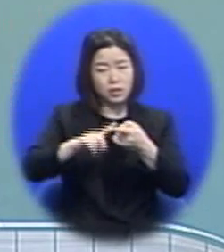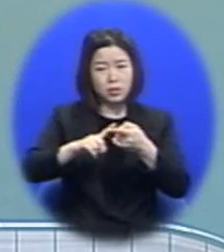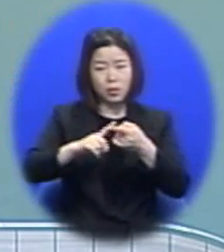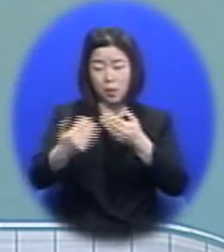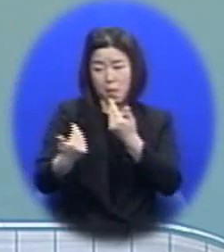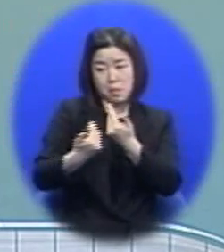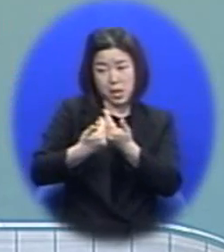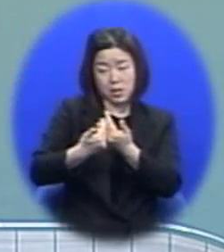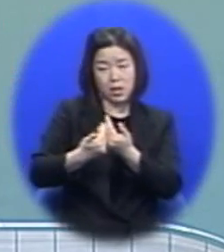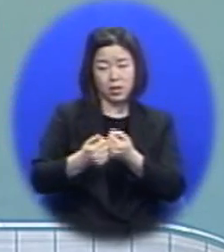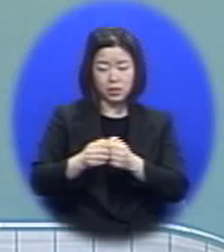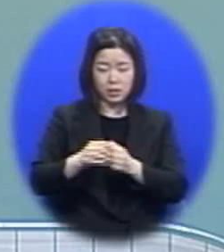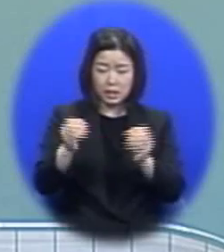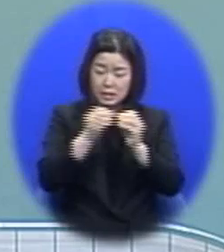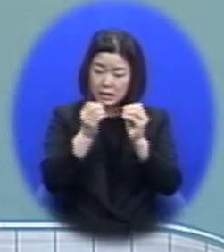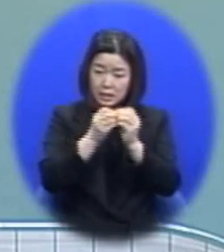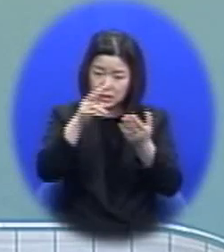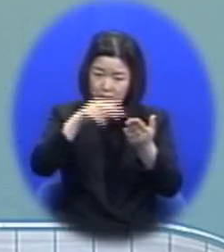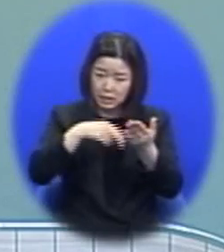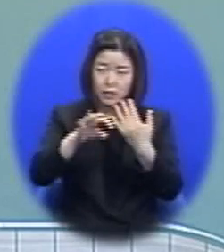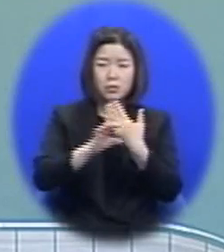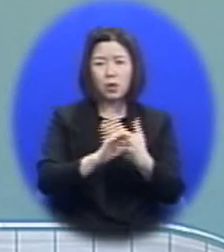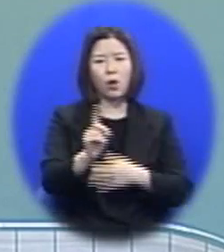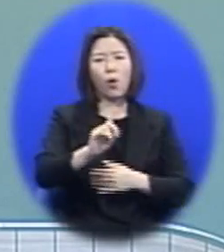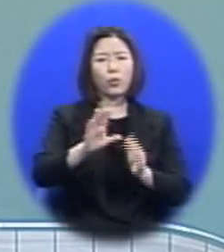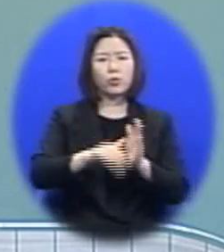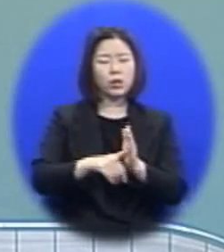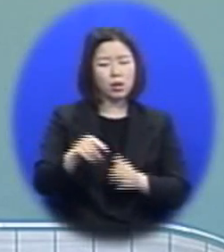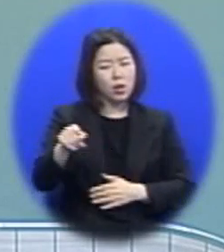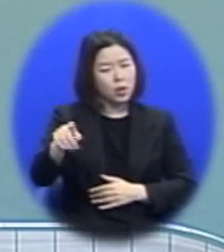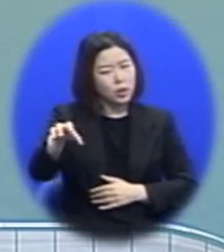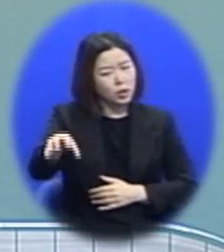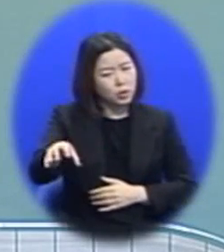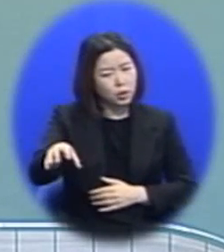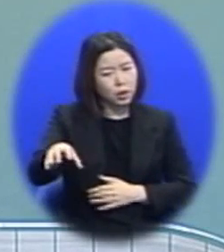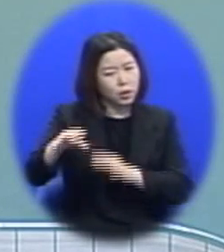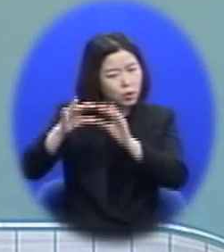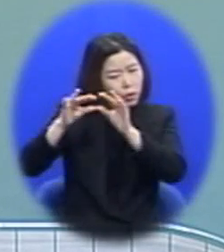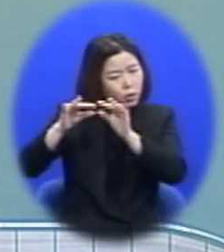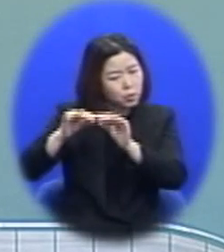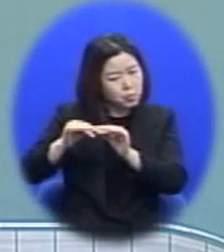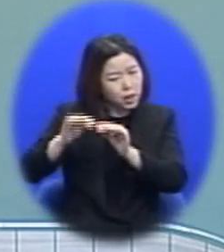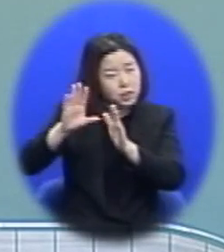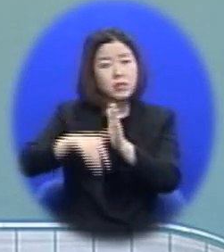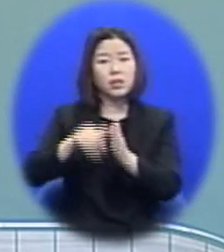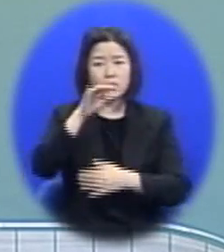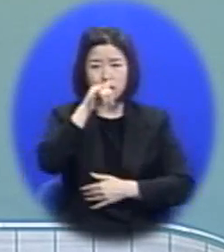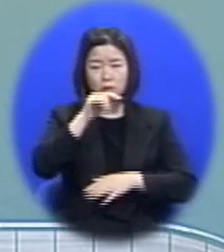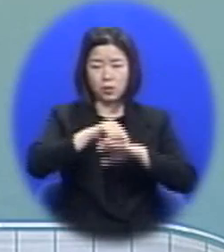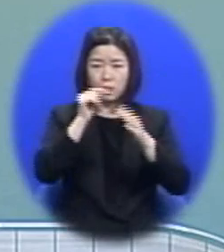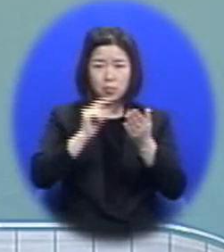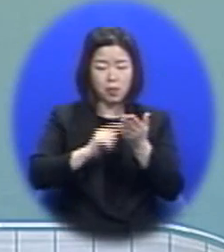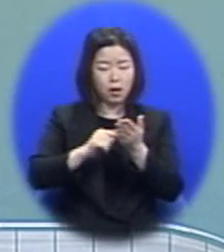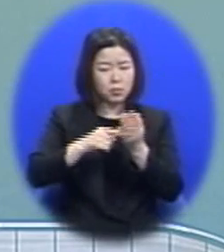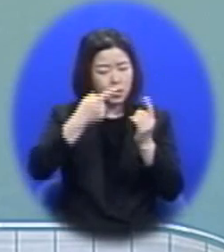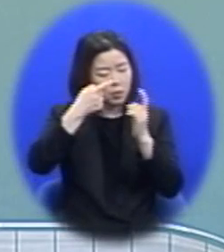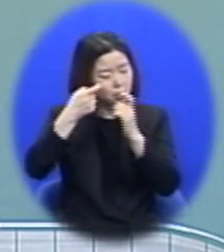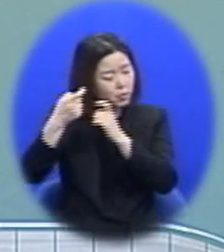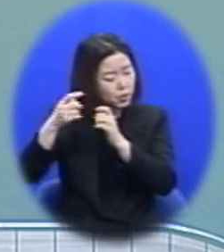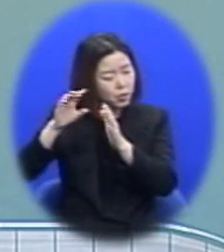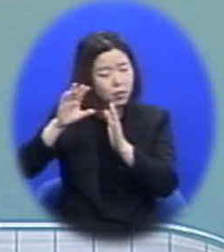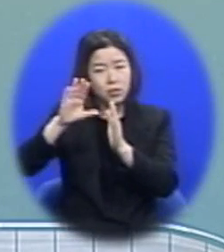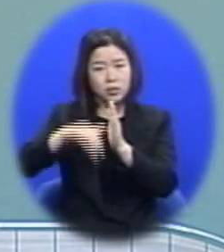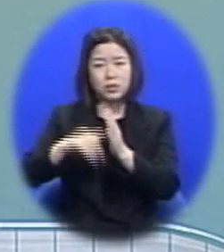글들을 읽으면 어떤 때는 거기가 정말 동조가 될 때가 정말 그럴 듯하게 여겨질 때가